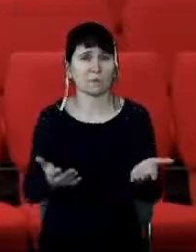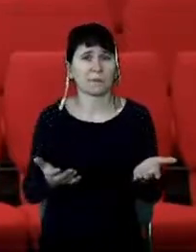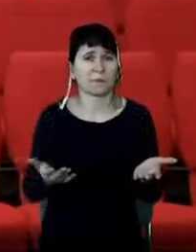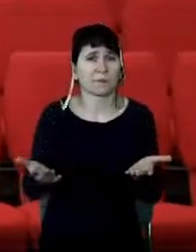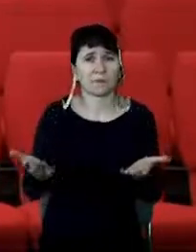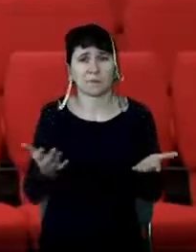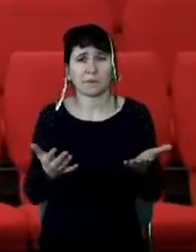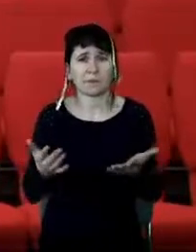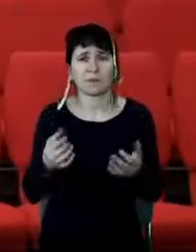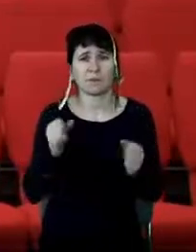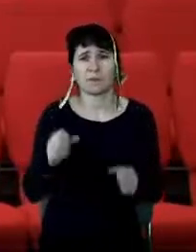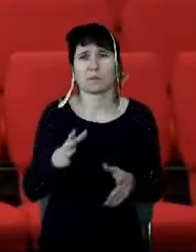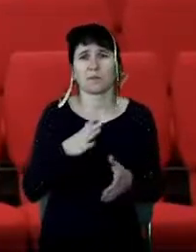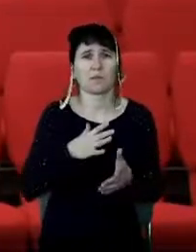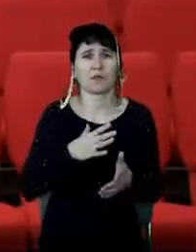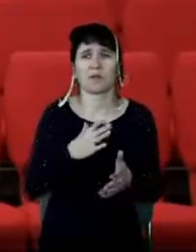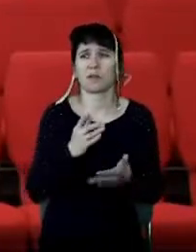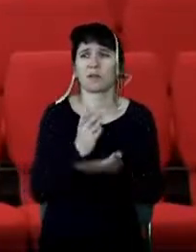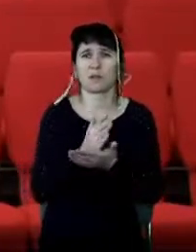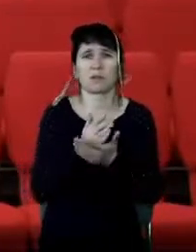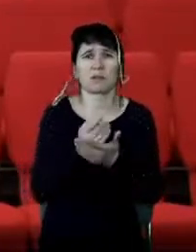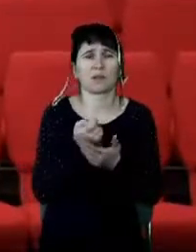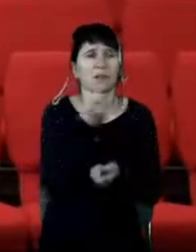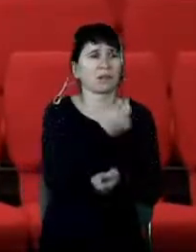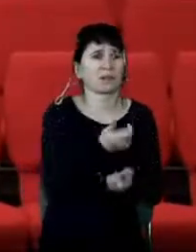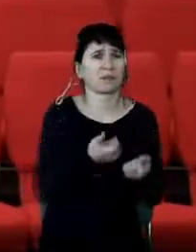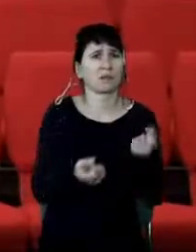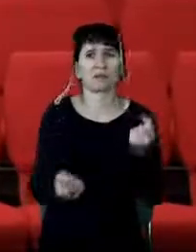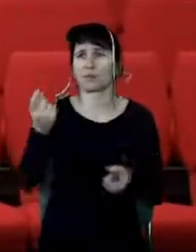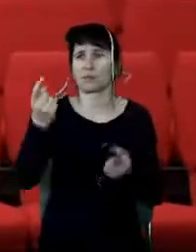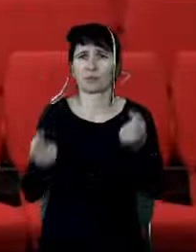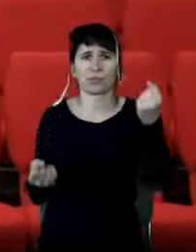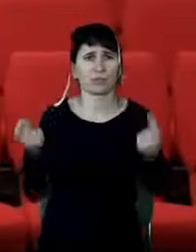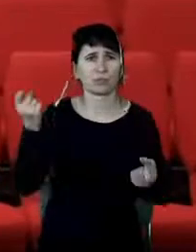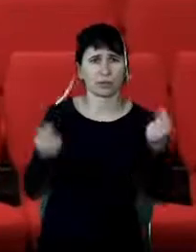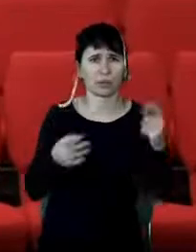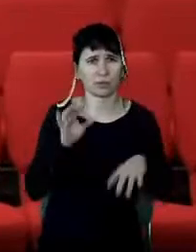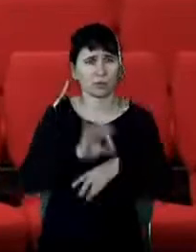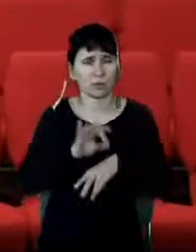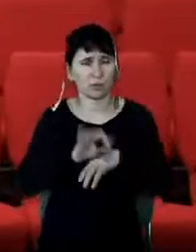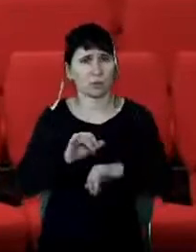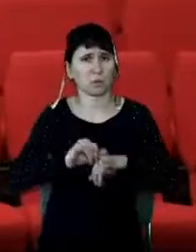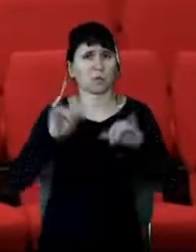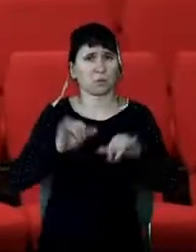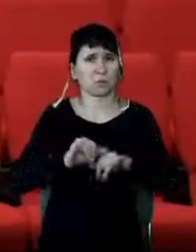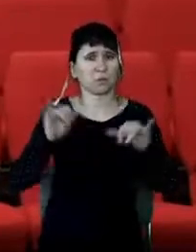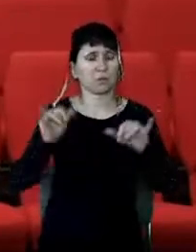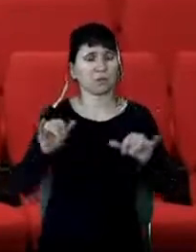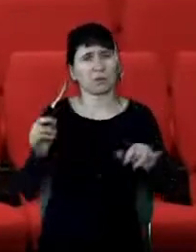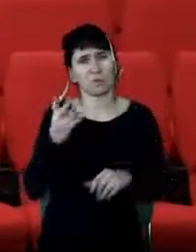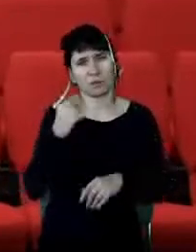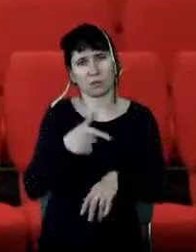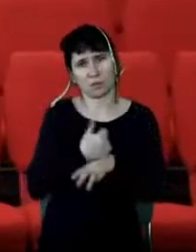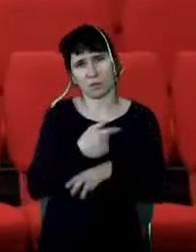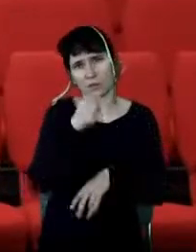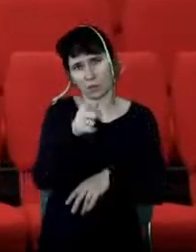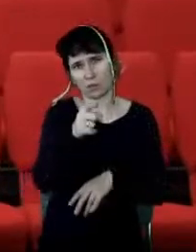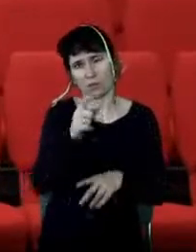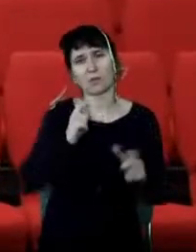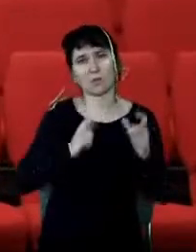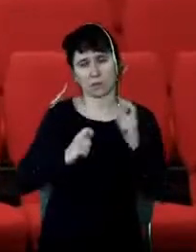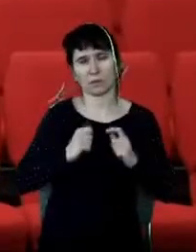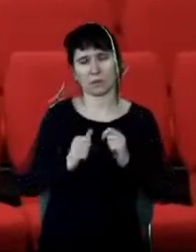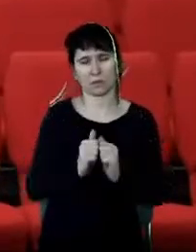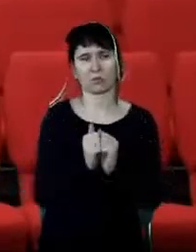в різних якихось рядках, десь, можливо, є вспишки ще такої хвороби, але хай Бог допоможе нам